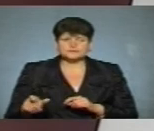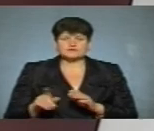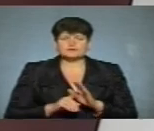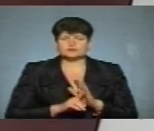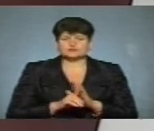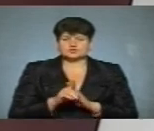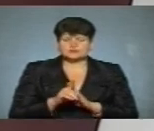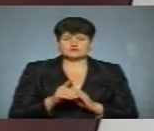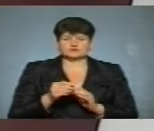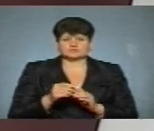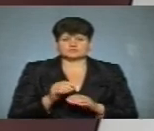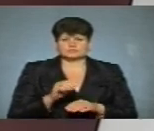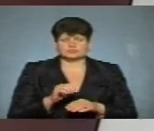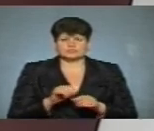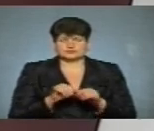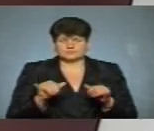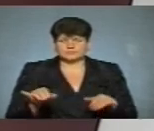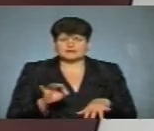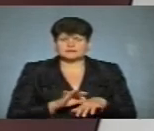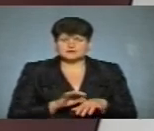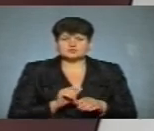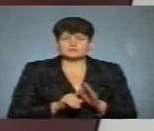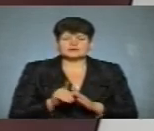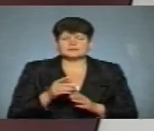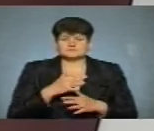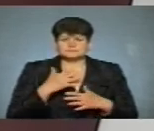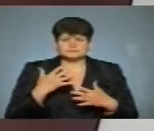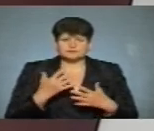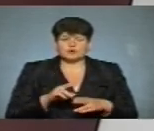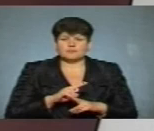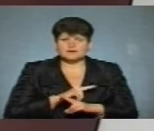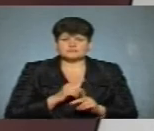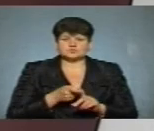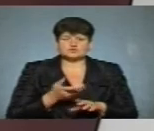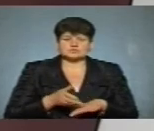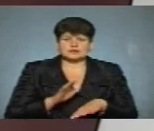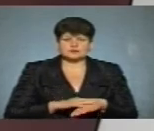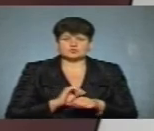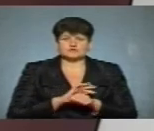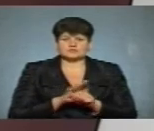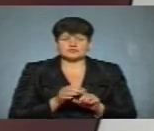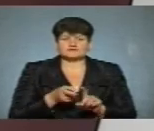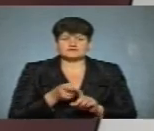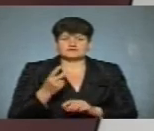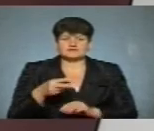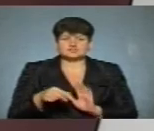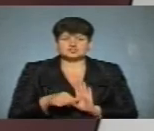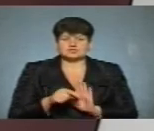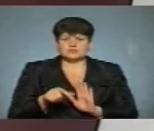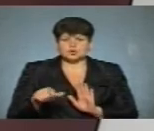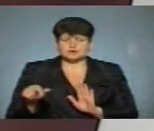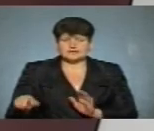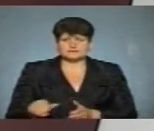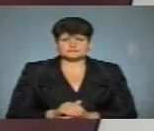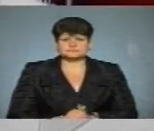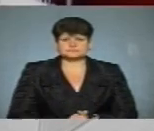пандемії вони зробили 13043 лабораторних дослідження. Померли через ускладнення від коронавірусної інфекції 26 людей, повідомив